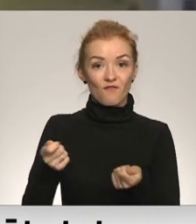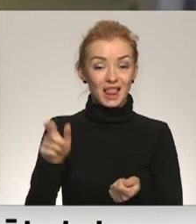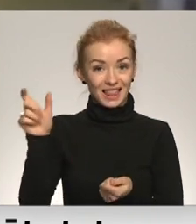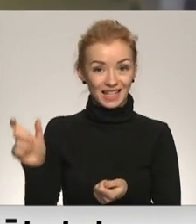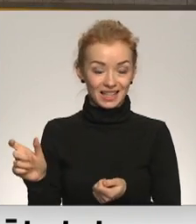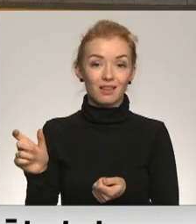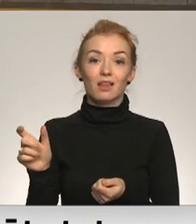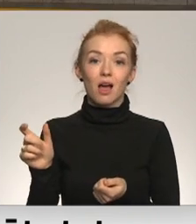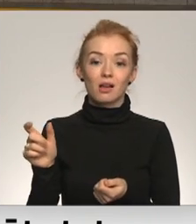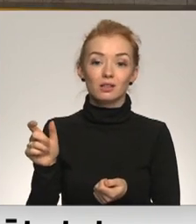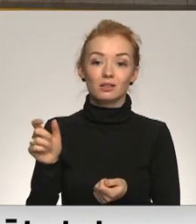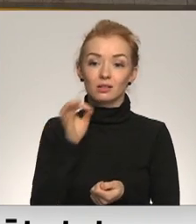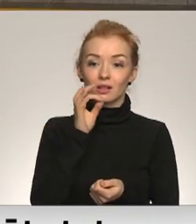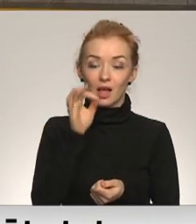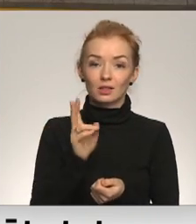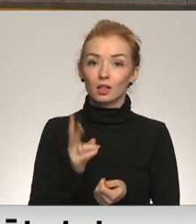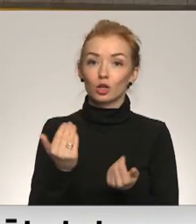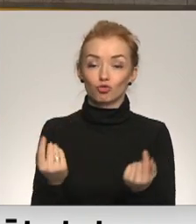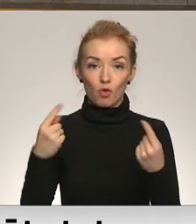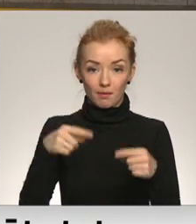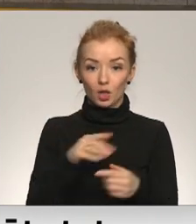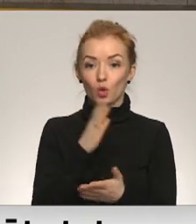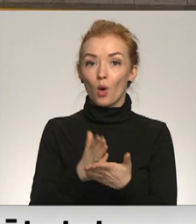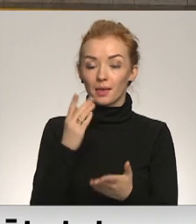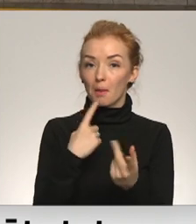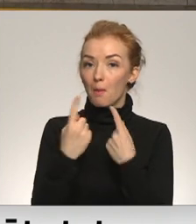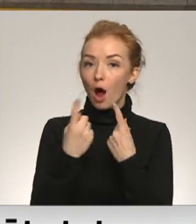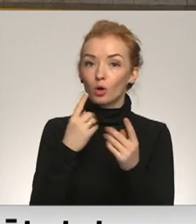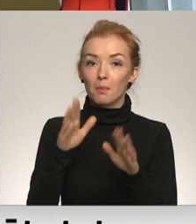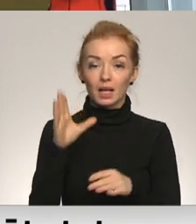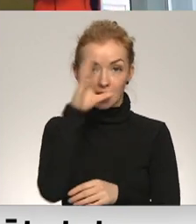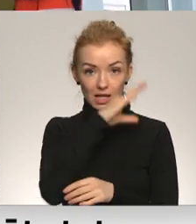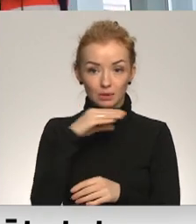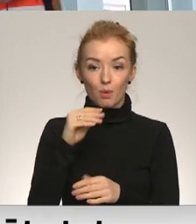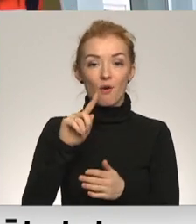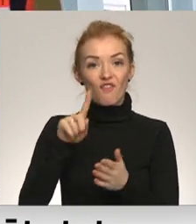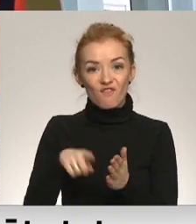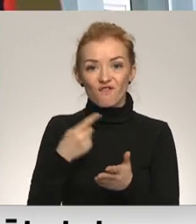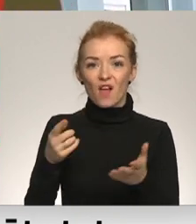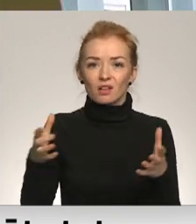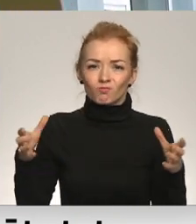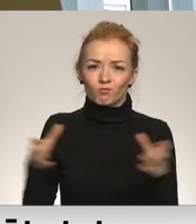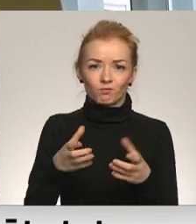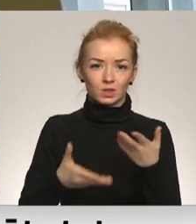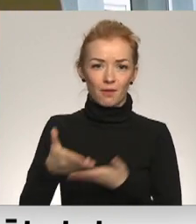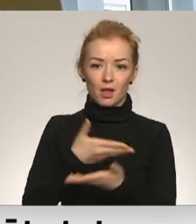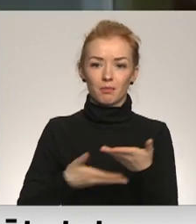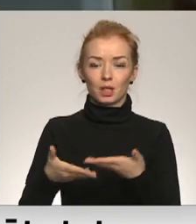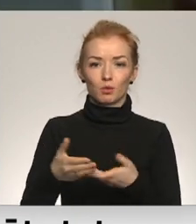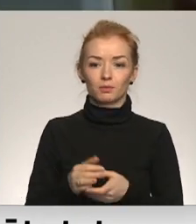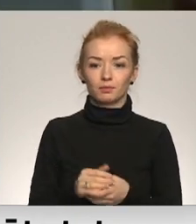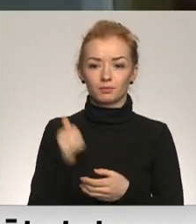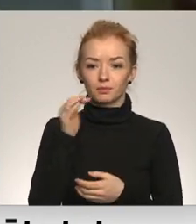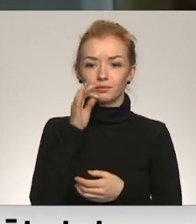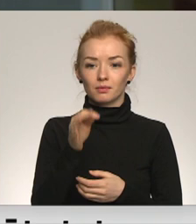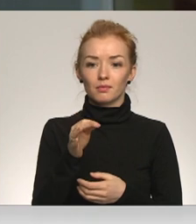Grigorijs Simjonovs RTV apstiprina, ka šobrīd notiek pārunas par iespējumu vēl ciešāku sadarbību. Es teiktu tā, mēs